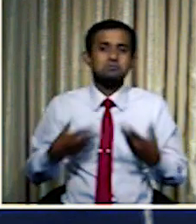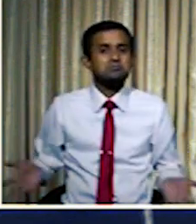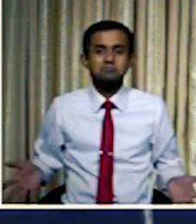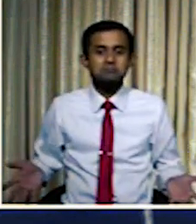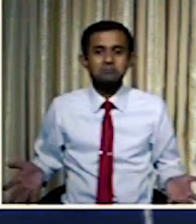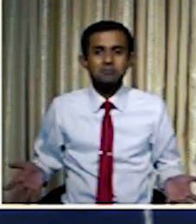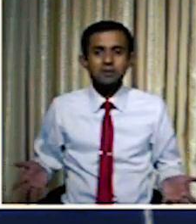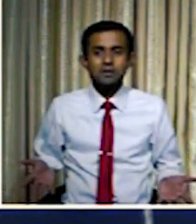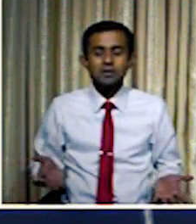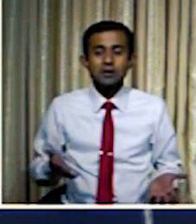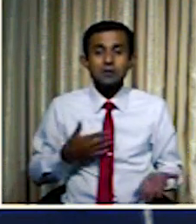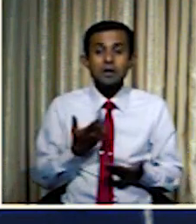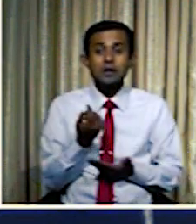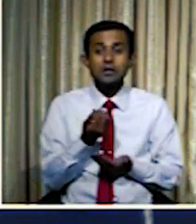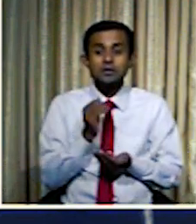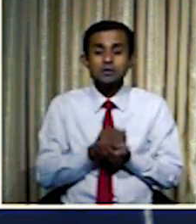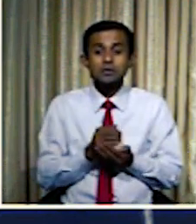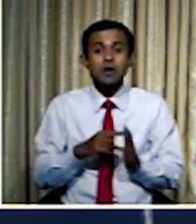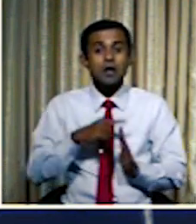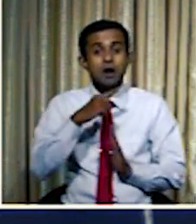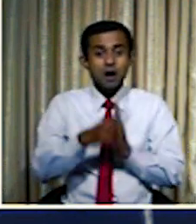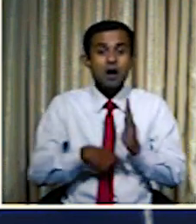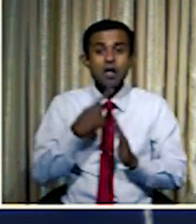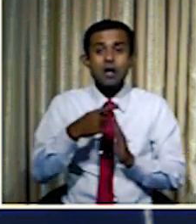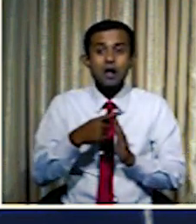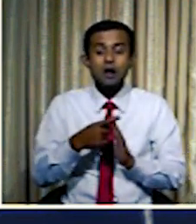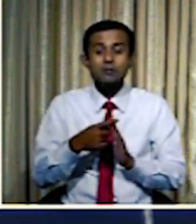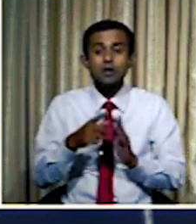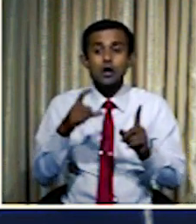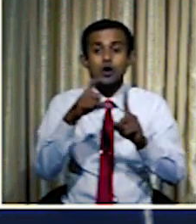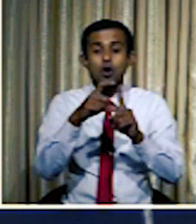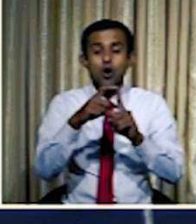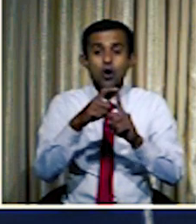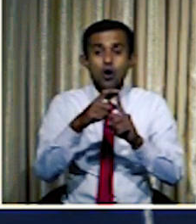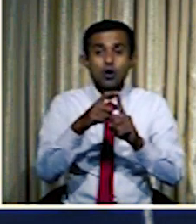ඒ කියන්නේ අපේ අතේ මුළු ලංකාවෙම තියෙන